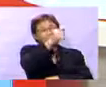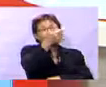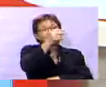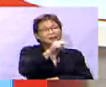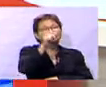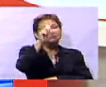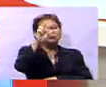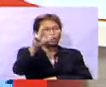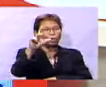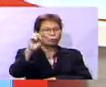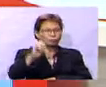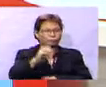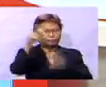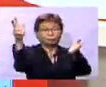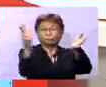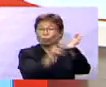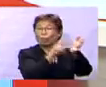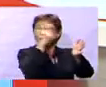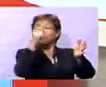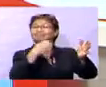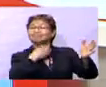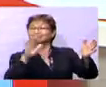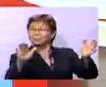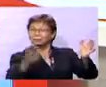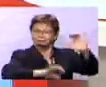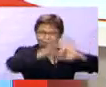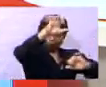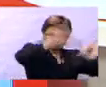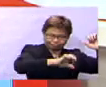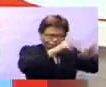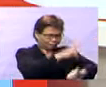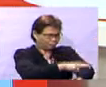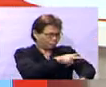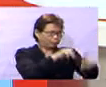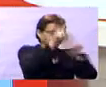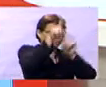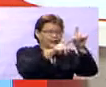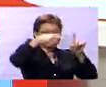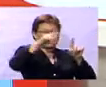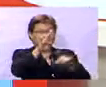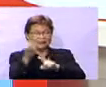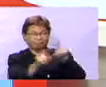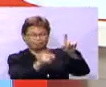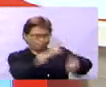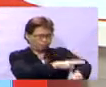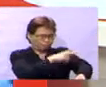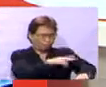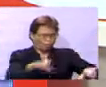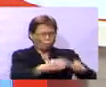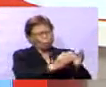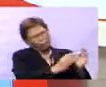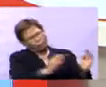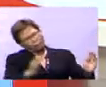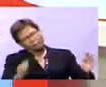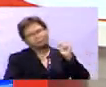Noh Omar. Pengiktirafan diberi berdasarkan penilaian melalui sistem penarafan bintang PBT yang dijalankan sepanjang